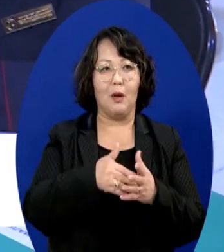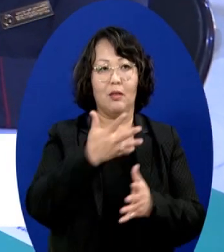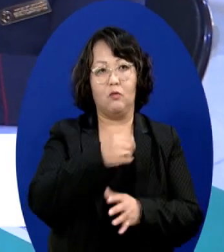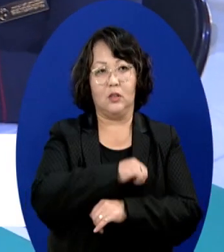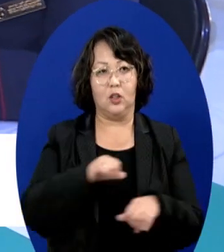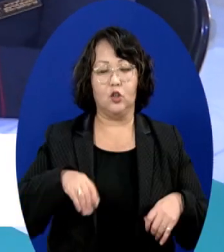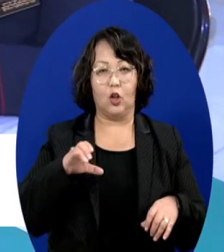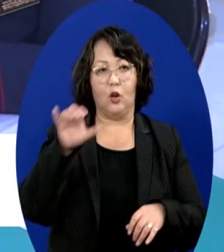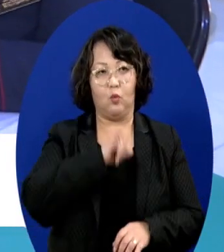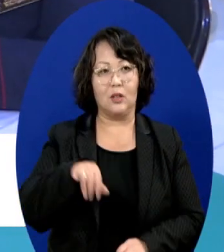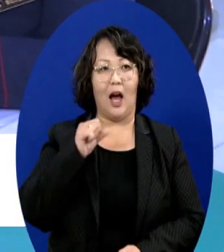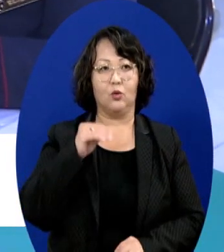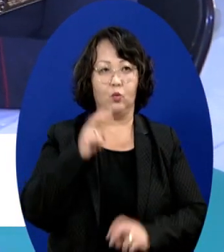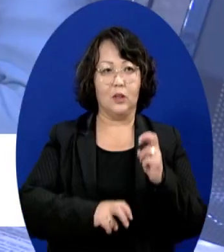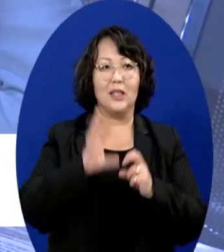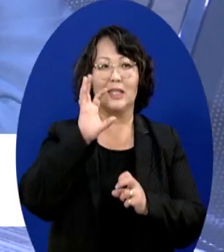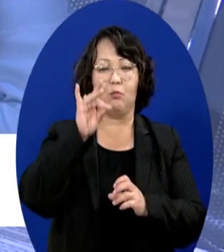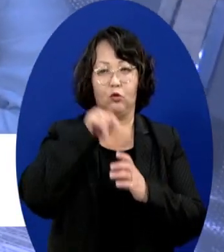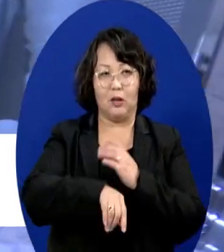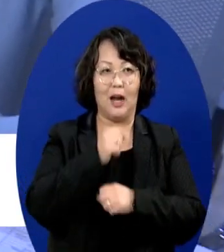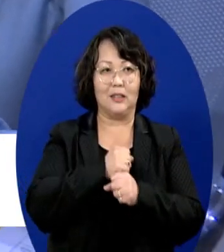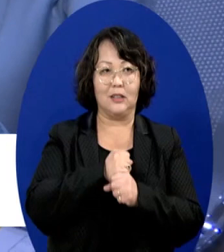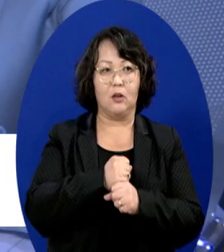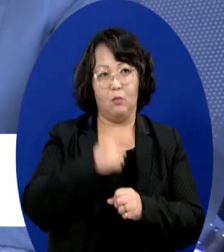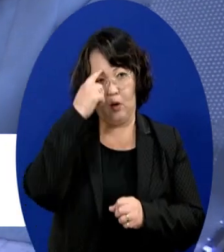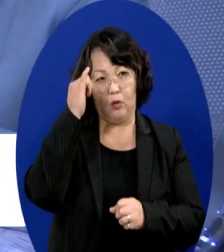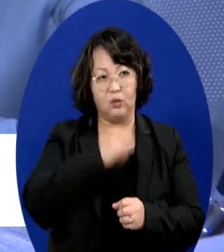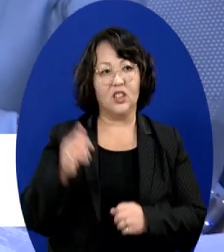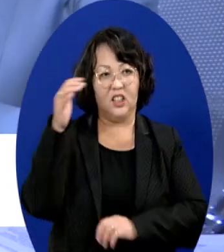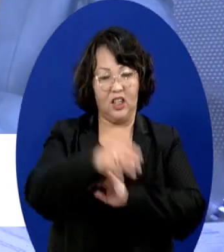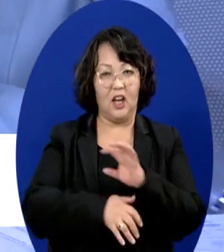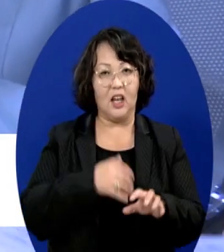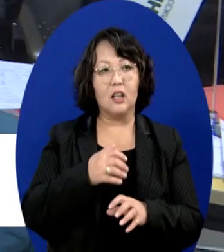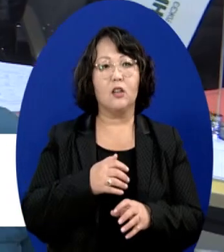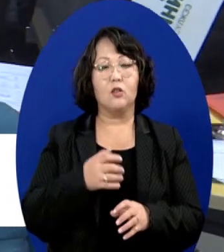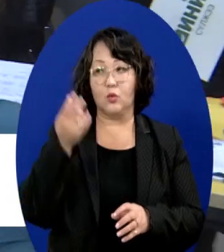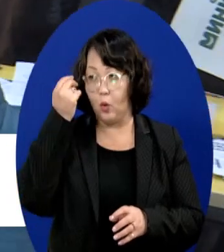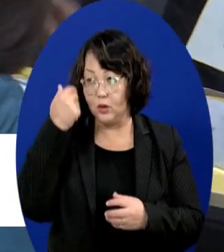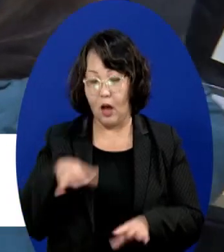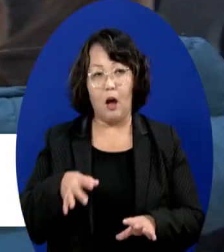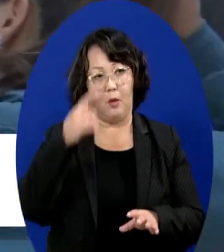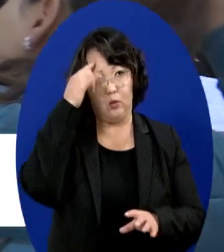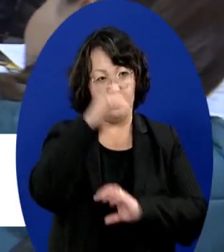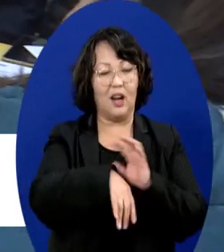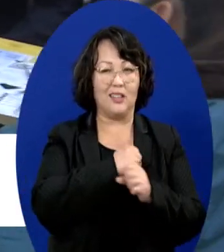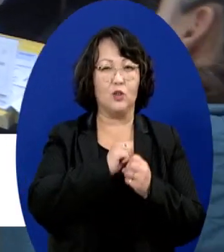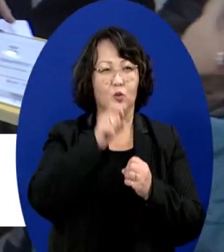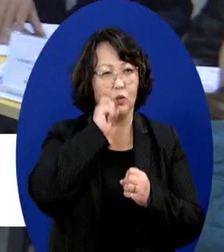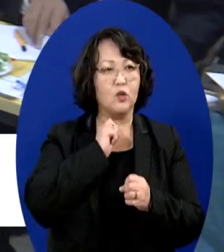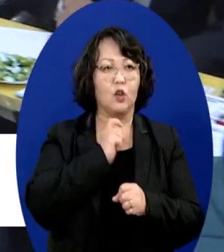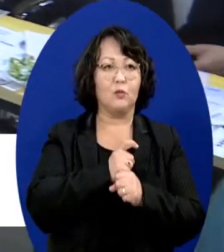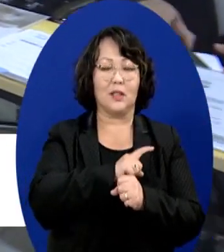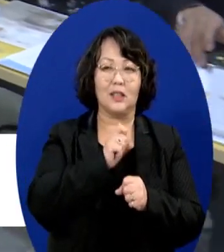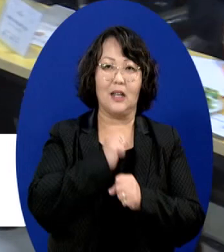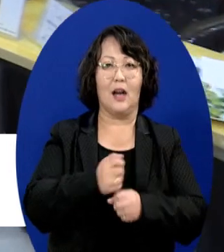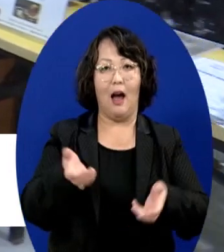улсын аж үйлдвэрийн салбарт ажиллаж байна. Тэд эх орондоо ирээд хөгжингөө оронд сурч мэдсэн мэдлэгээрээ ажиллахыг хүсдэг. Мөн манай улсын хөтөлбөрийн зах зээлд эрэлттэй байгаа